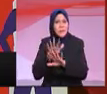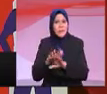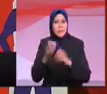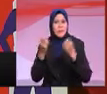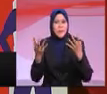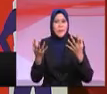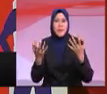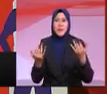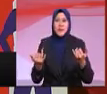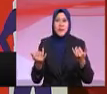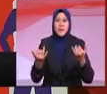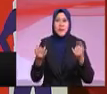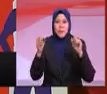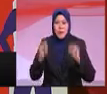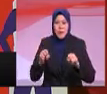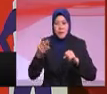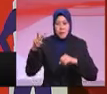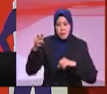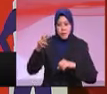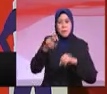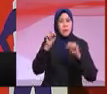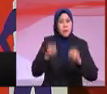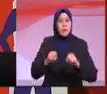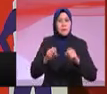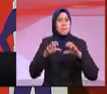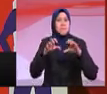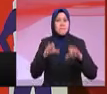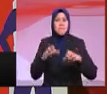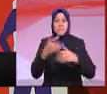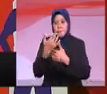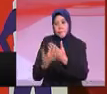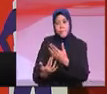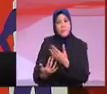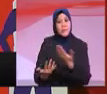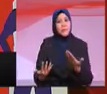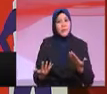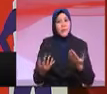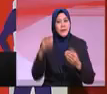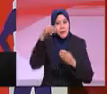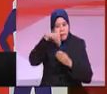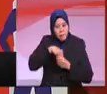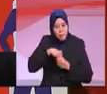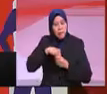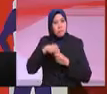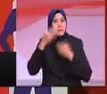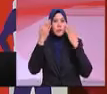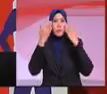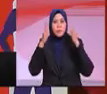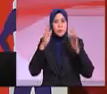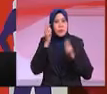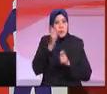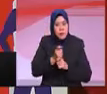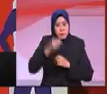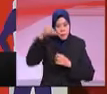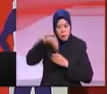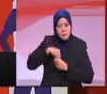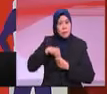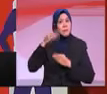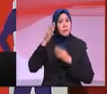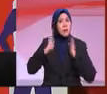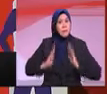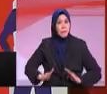menyebabkan pembekuan darah contohnya. Kita tak tahu cara antibody respon, sama ada dia ada berkekalan tak. Jadi kita